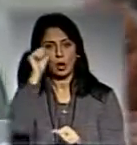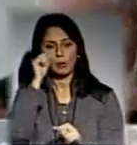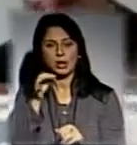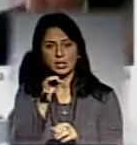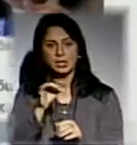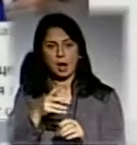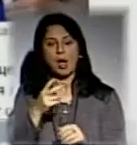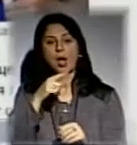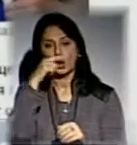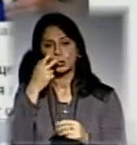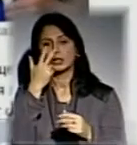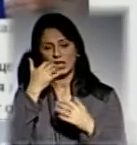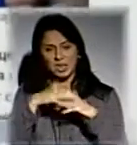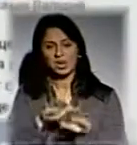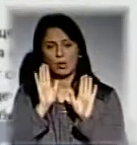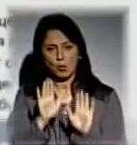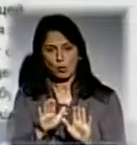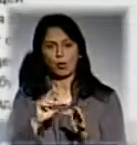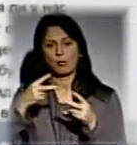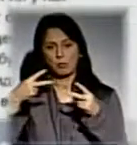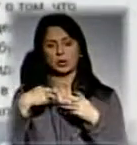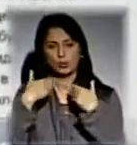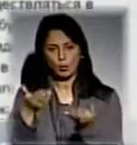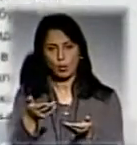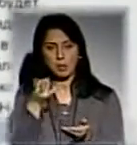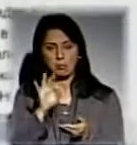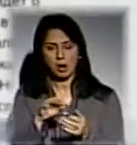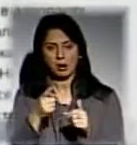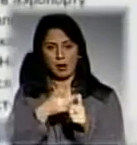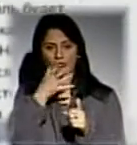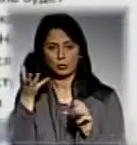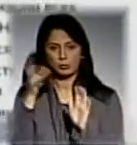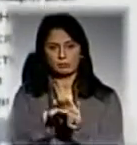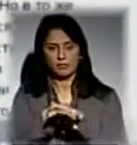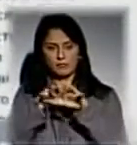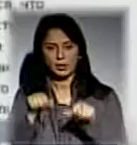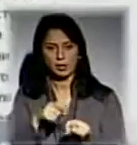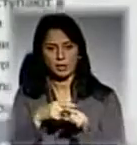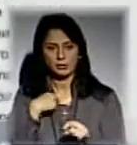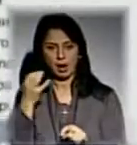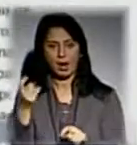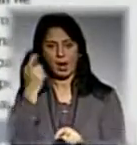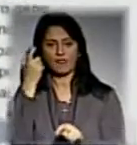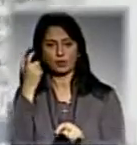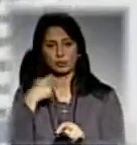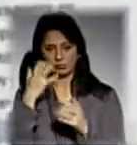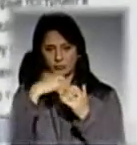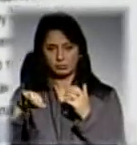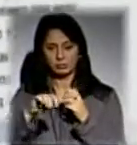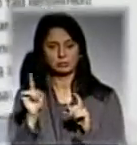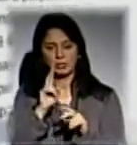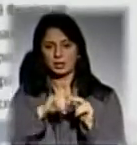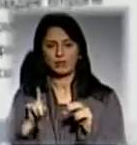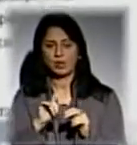ინტეგრაცია აუცილებელია, გვესმის, რომ ის ჩვენი სტრატეგიული პარტნიორია, მაგრამ ამავდროულად ეს არ ნიშნავს, რომ ამის გამო სუვერენიტეტი უნდა